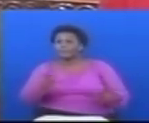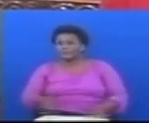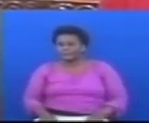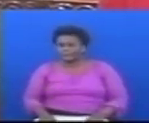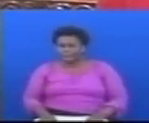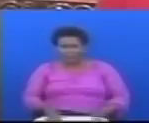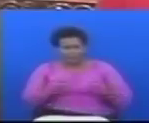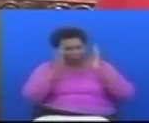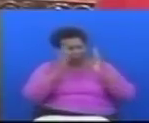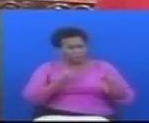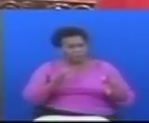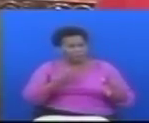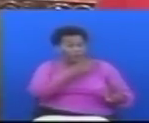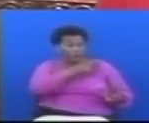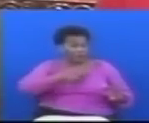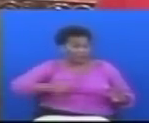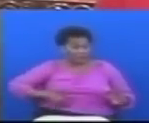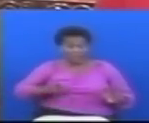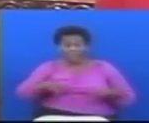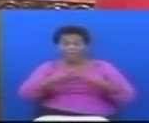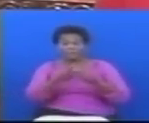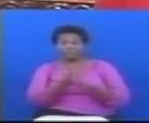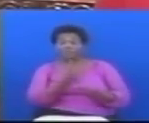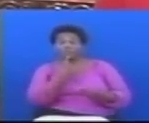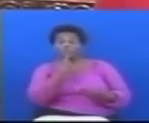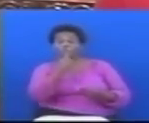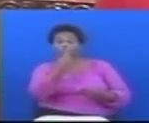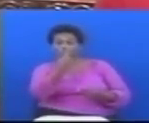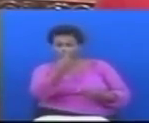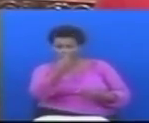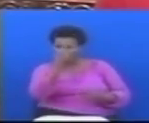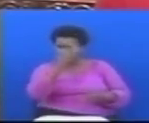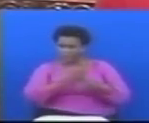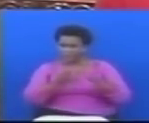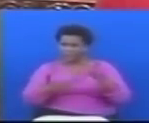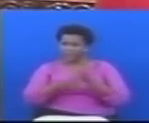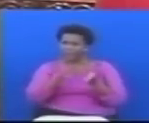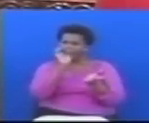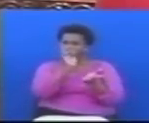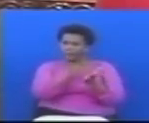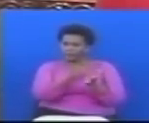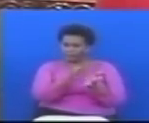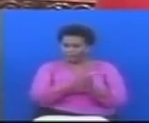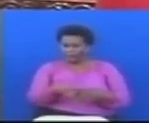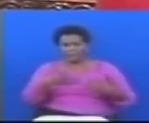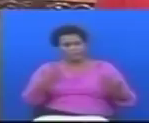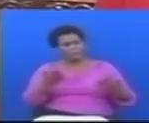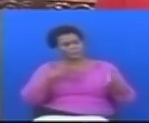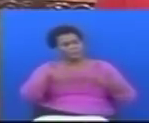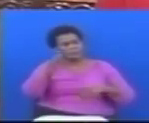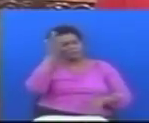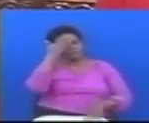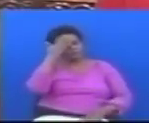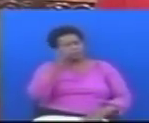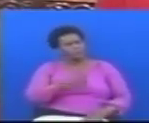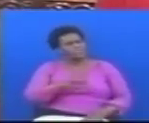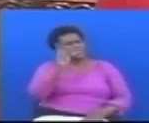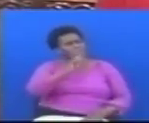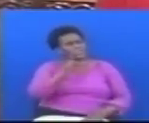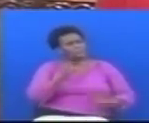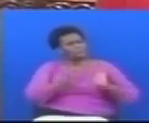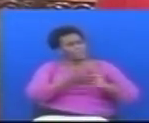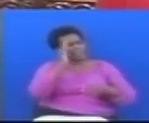kwa kiwango cha lami. Je, ni lini barabara hii itaanza kujengwa ili kuondoa kero ya muda mrefu kwa wananchi wa jimbo la Same na majimbo